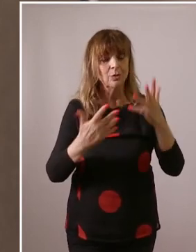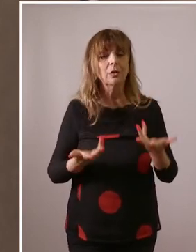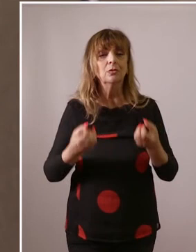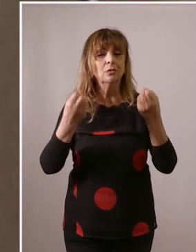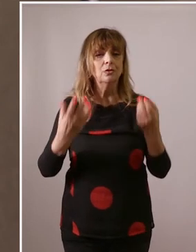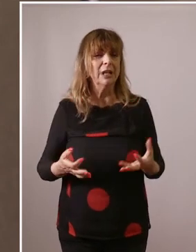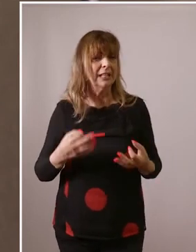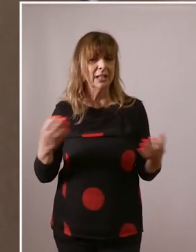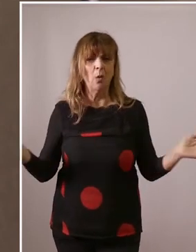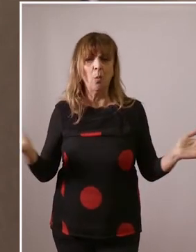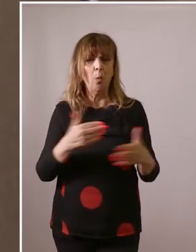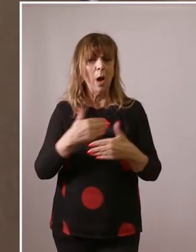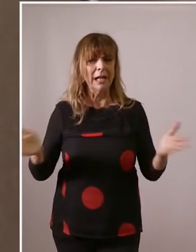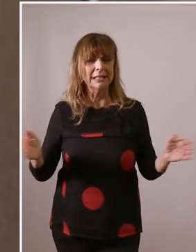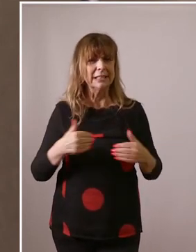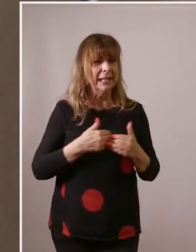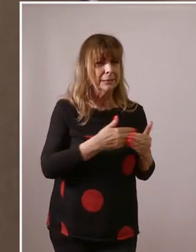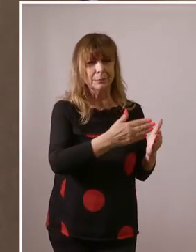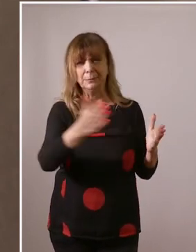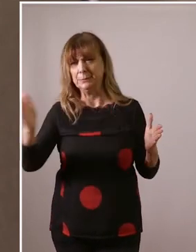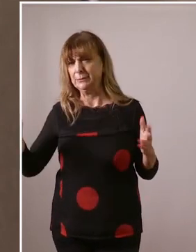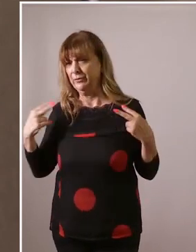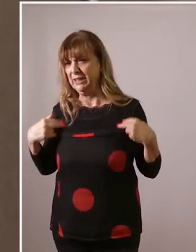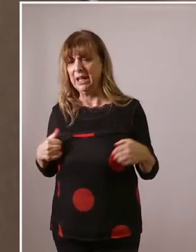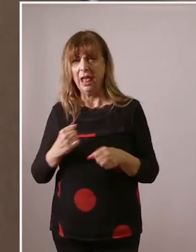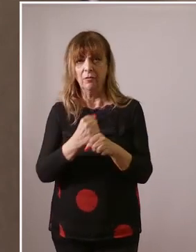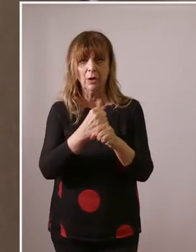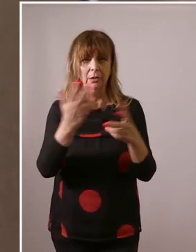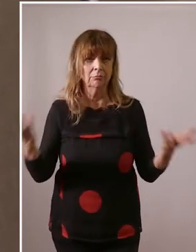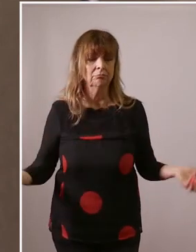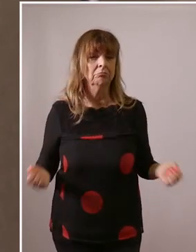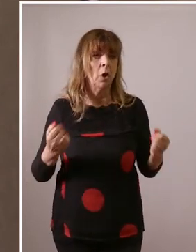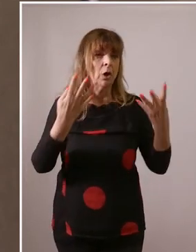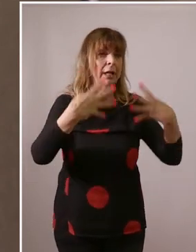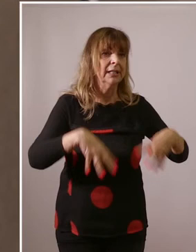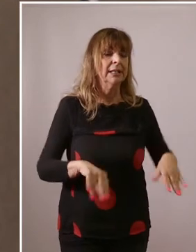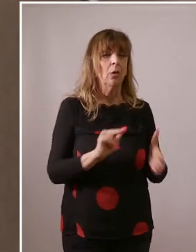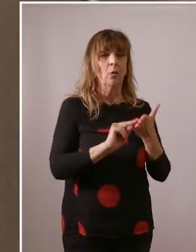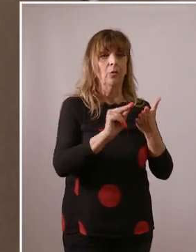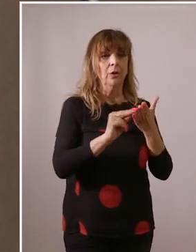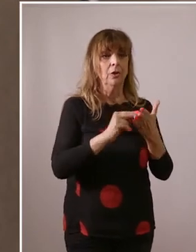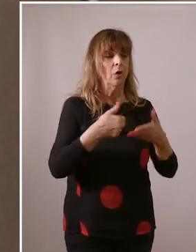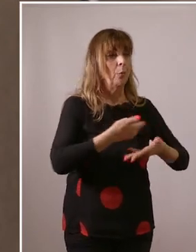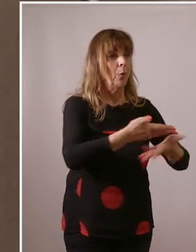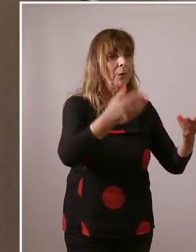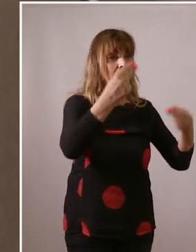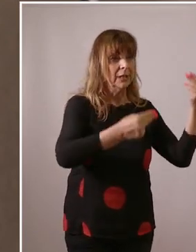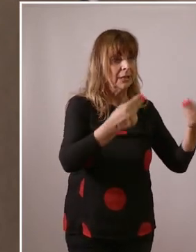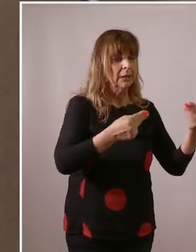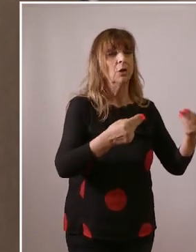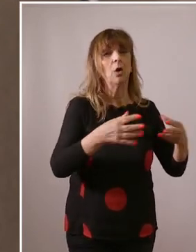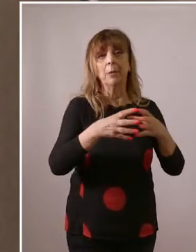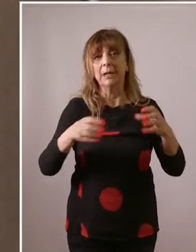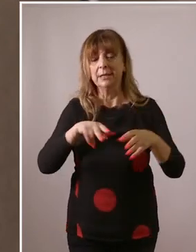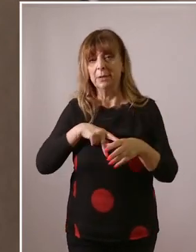tutti gli ambiti della vita lavorativa che uno si trovi organizzare un ufficio della pubblica amministrazione di un'impresa privata in